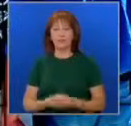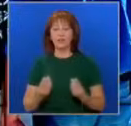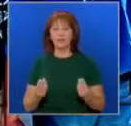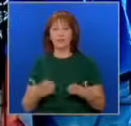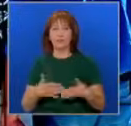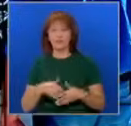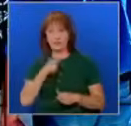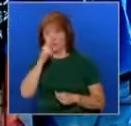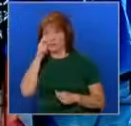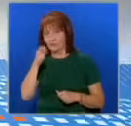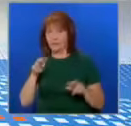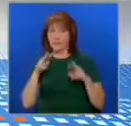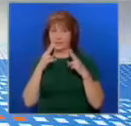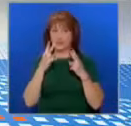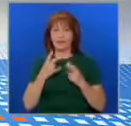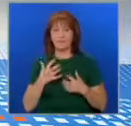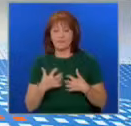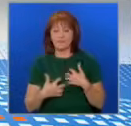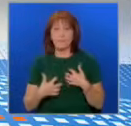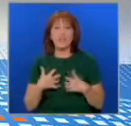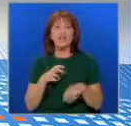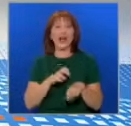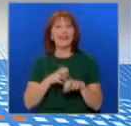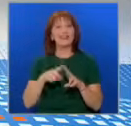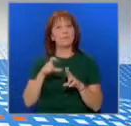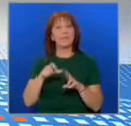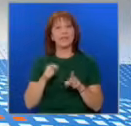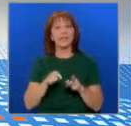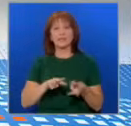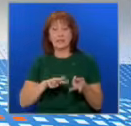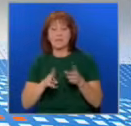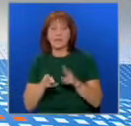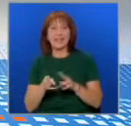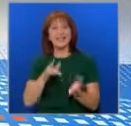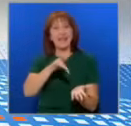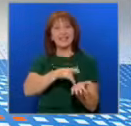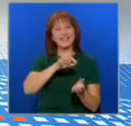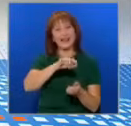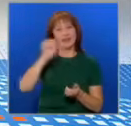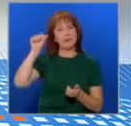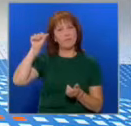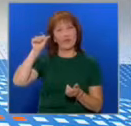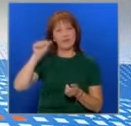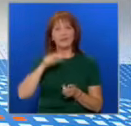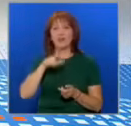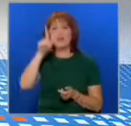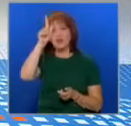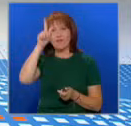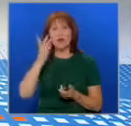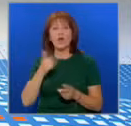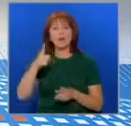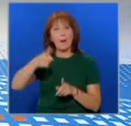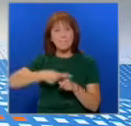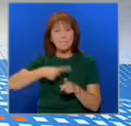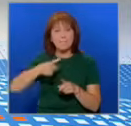Здравейте с новините в 18. Напрежението в ДПС днес се пренесе пред централата на партията в София, която от месеци е в